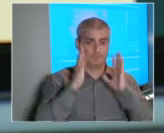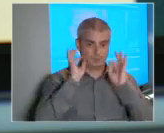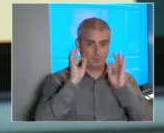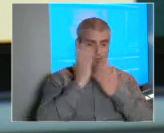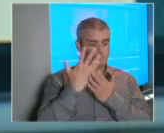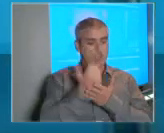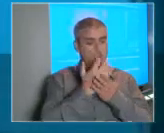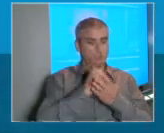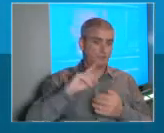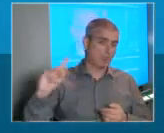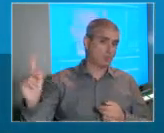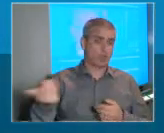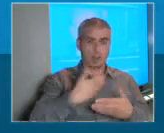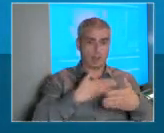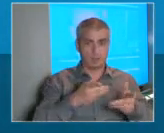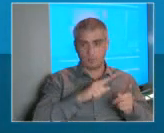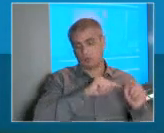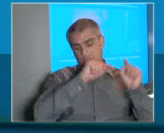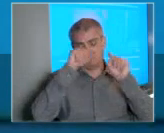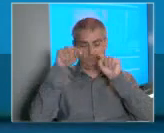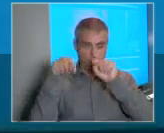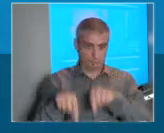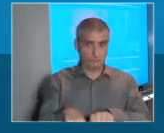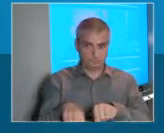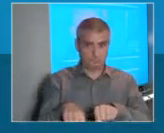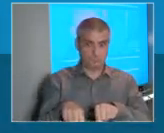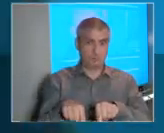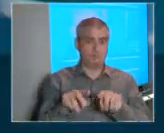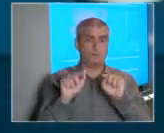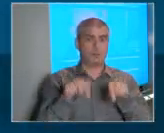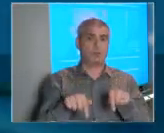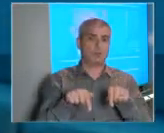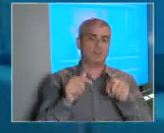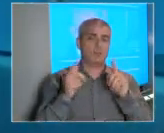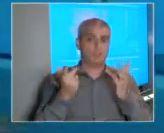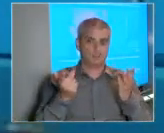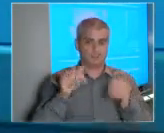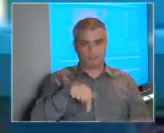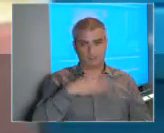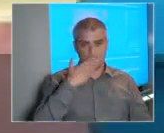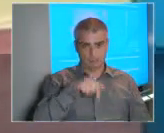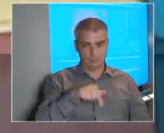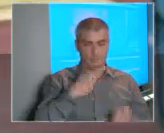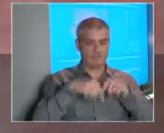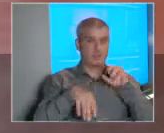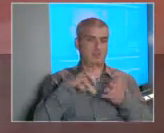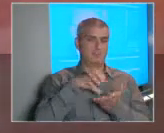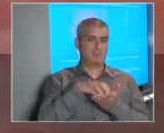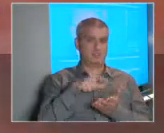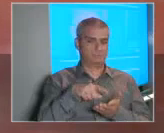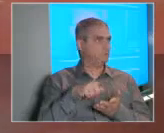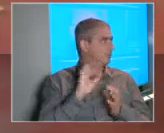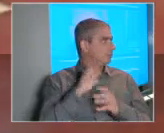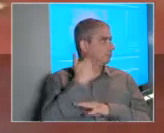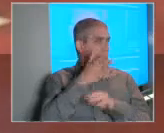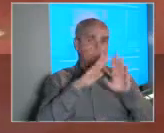במסעיות שככה אוספות את כל הקלפיות, אוספים את כולם, והן מגיעות הקלפיות לכאן, אל ועדת הכנסת המרכזית. ממש